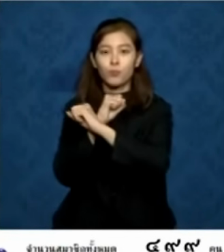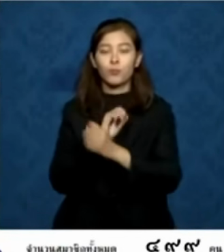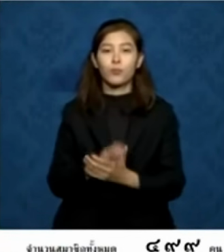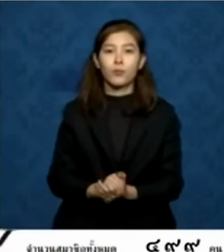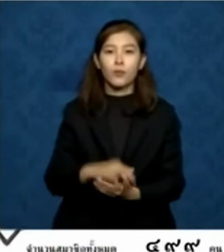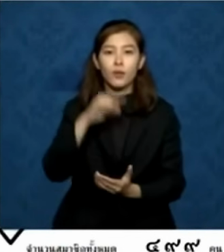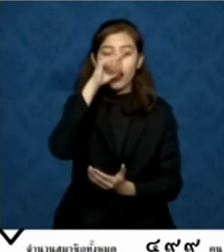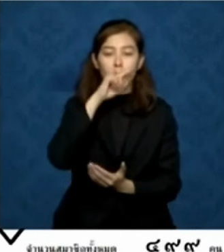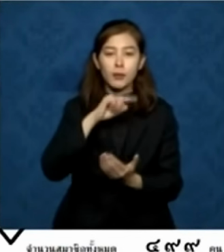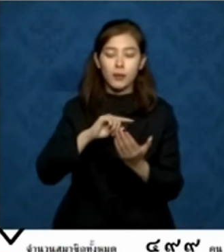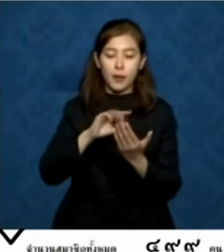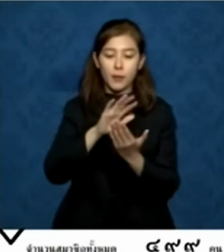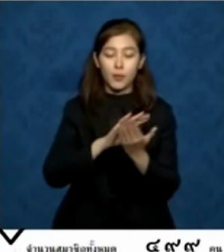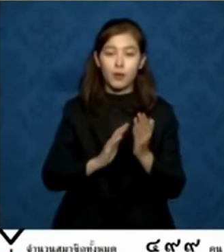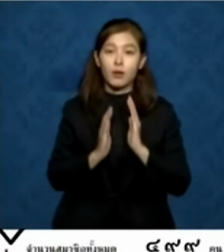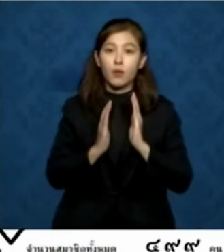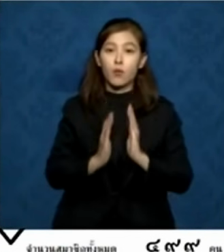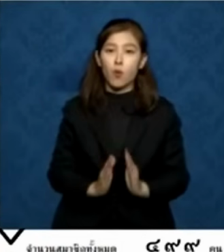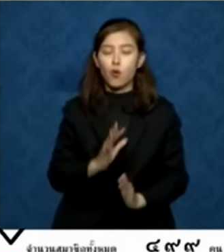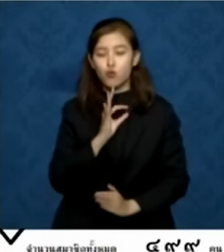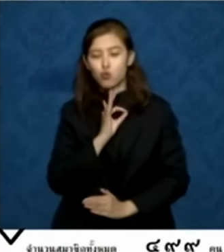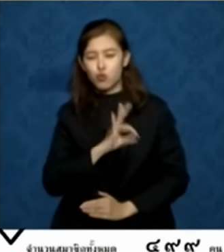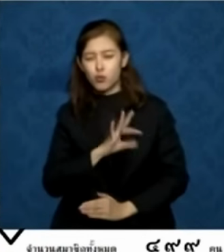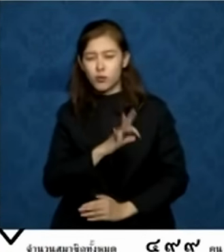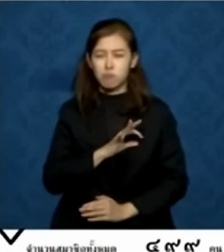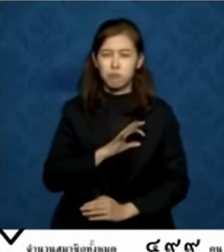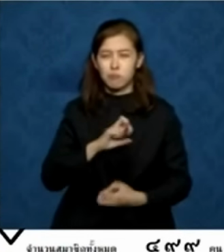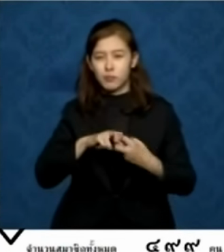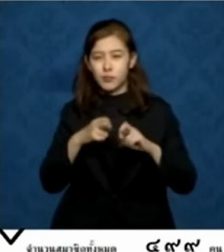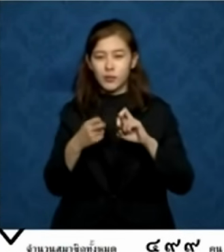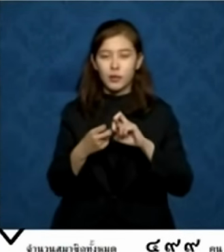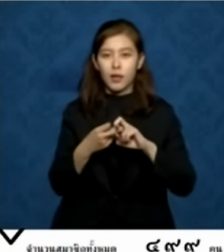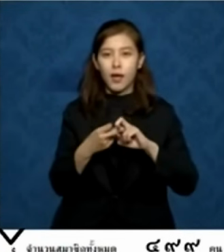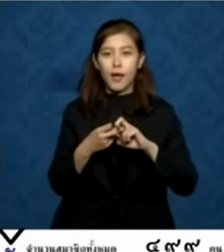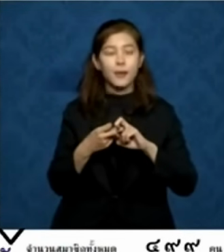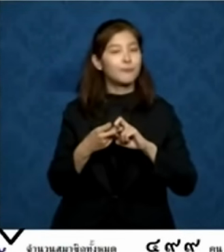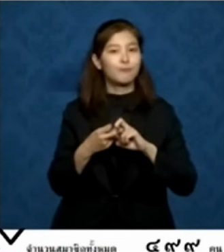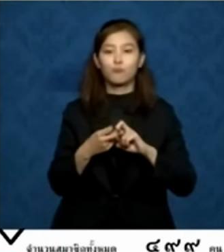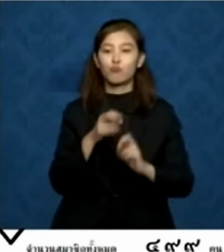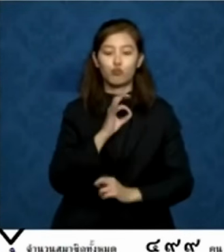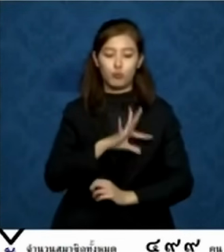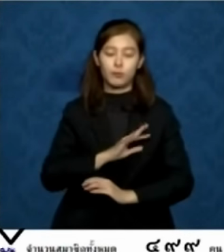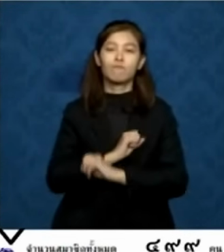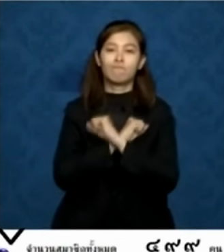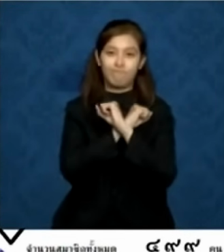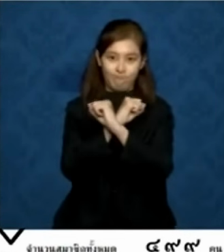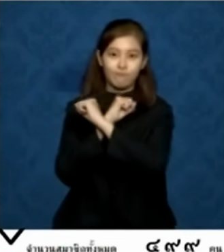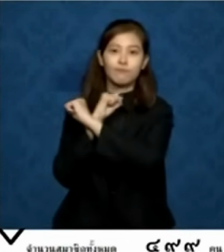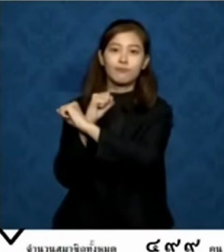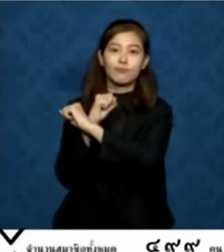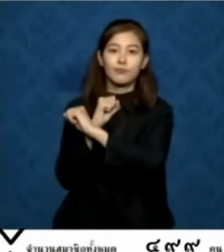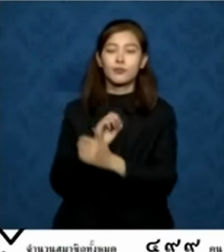ไม่รู้สึกเป็นกังวลด้านความมั่นคงในชีวิตและทรัพย์สินอีกต่อไป